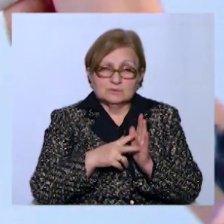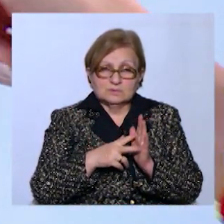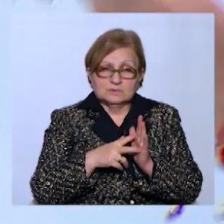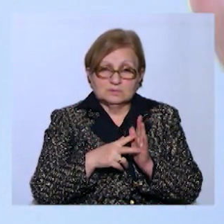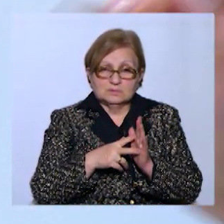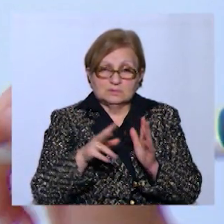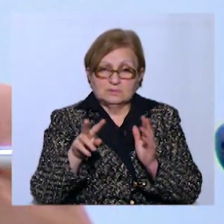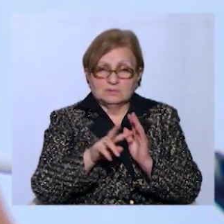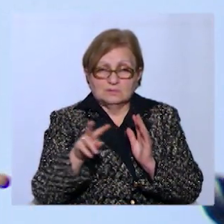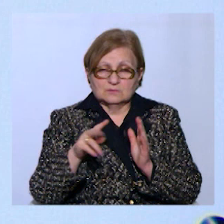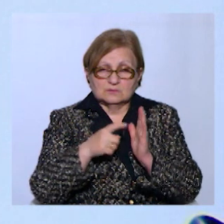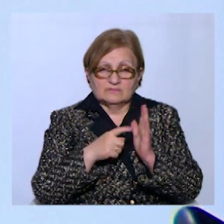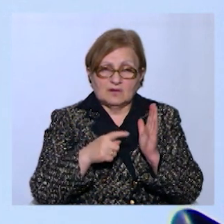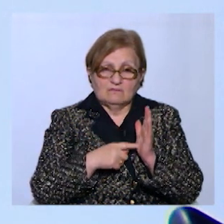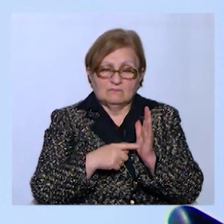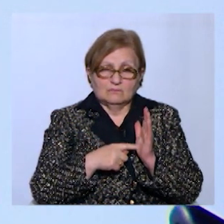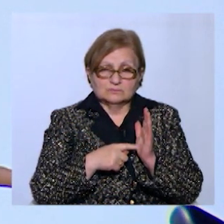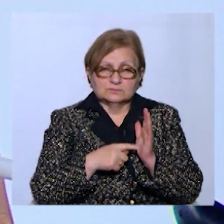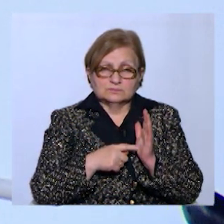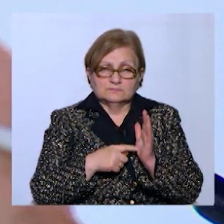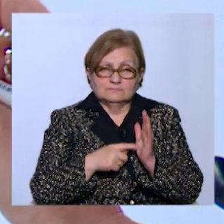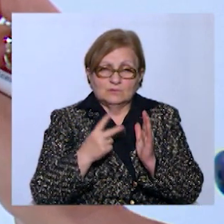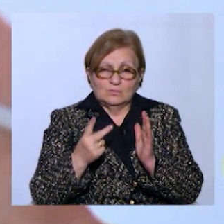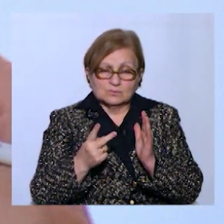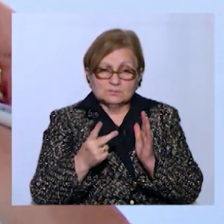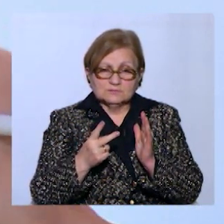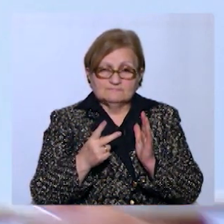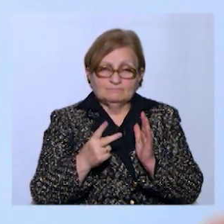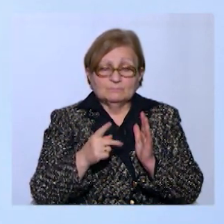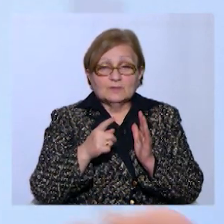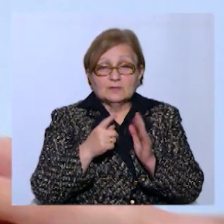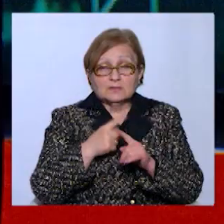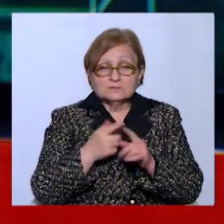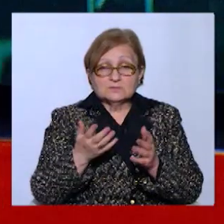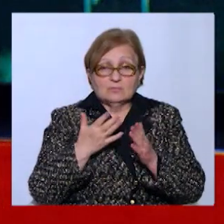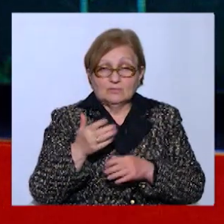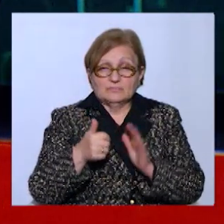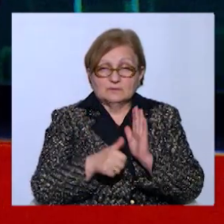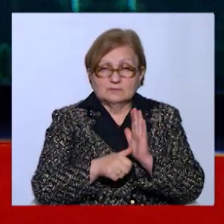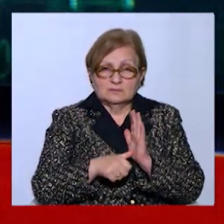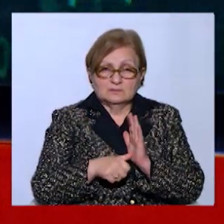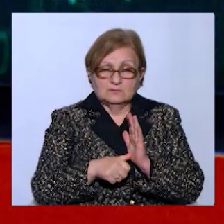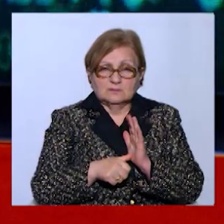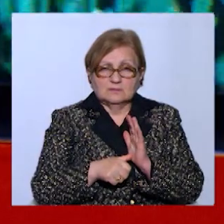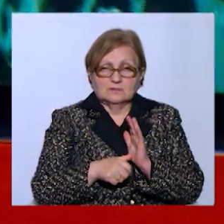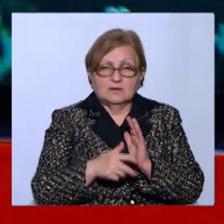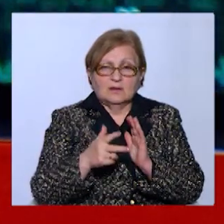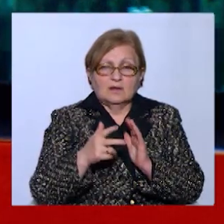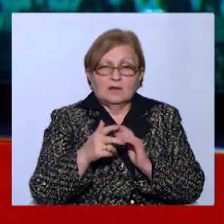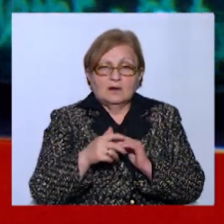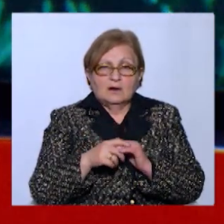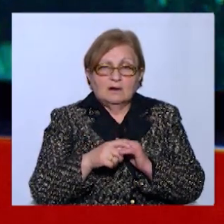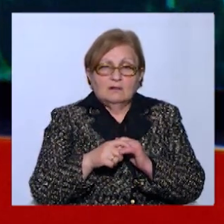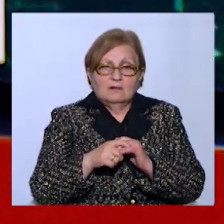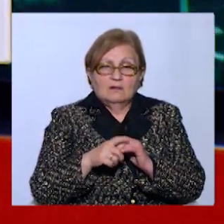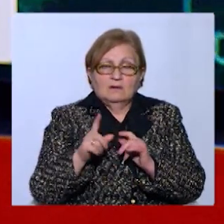ტოლობის ორივე მხარე გავყოთ 2-ზე, x-ი არის 6. ხო? 8x-ი თუ არის 48, 6-ი გამოვა 6.